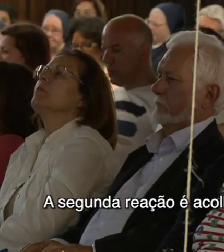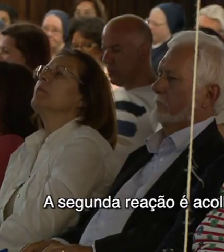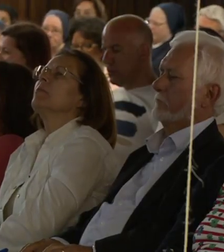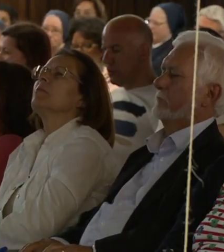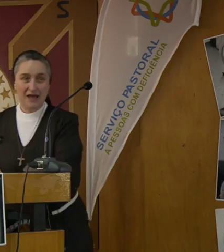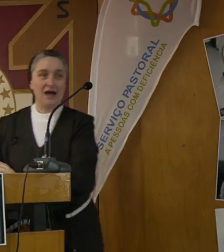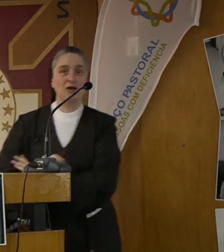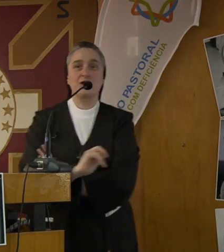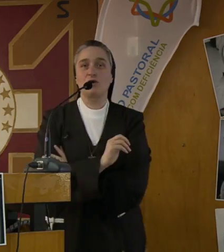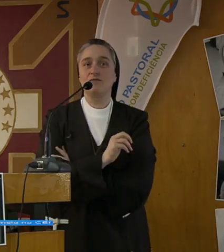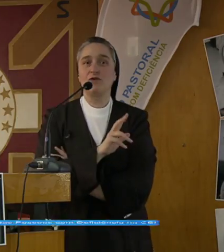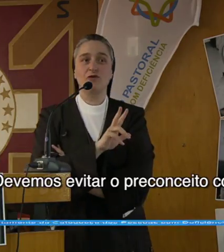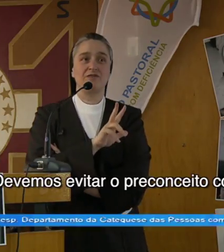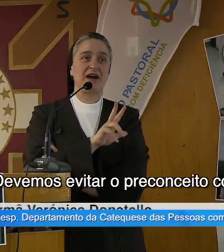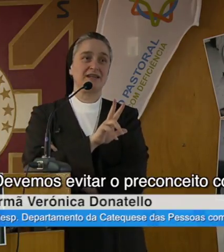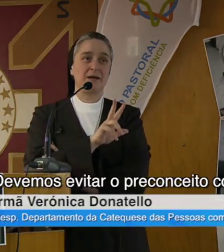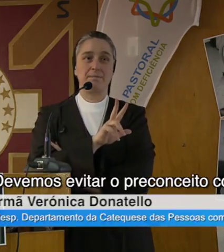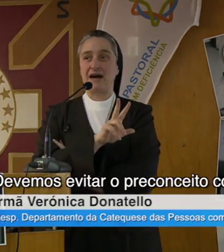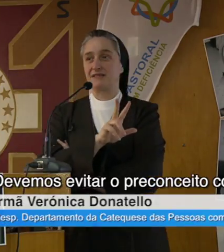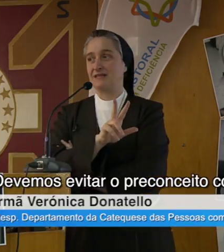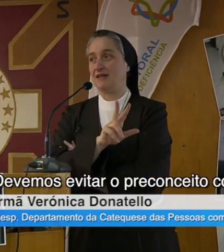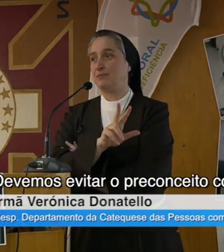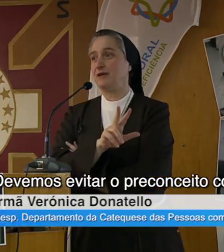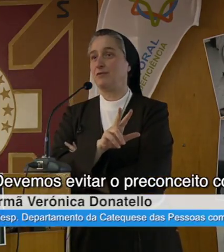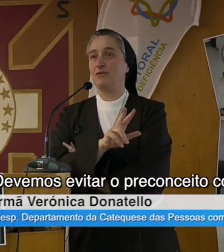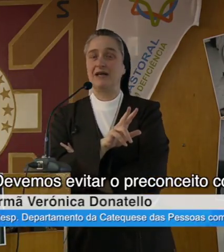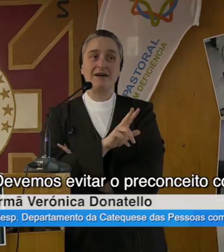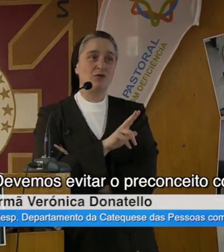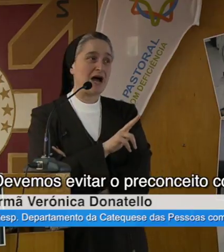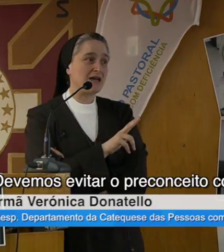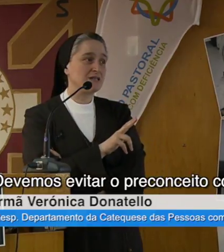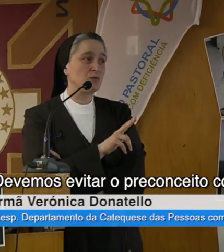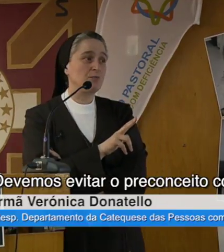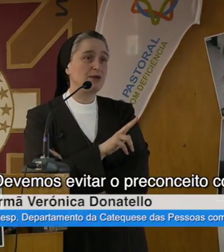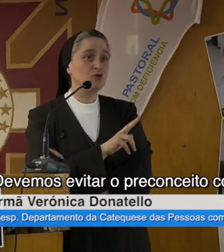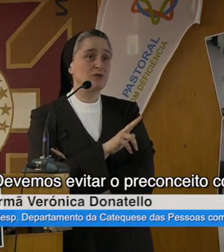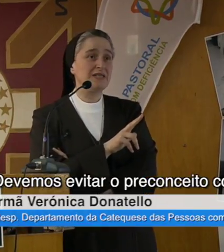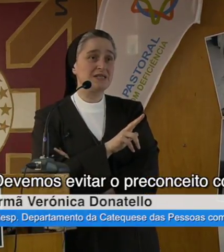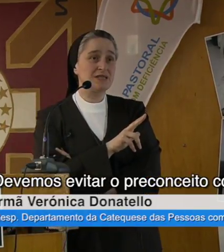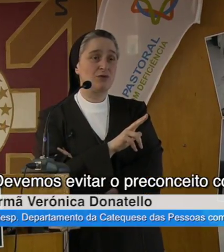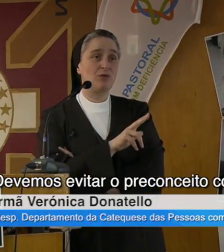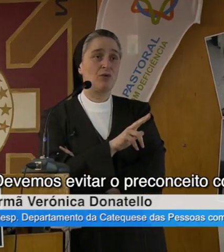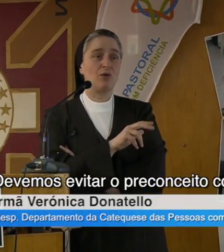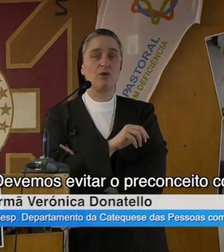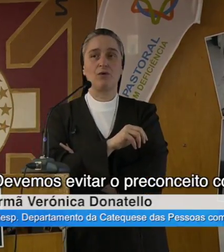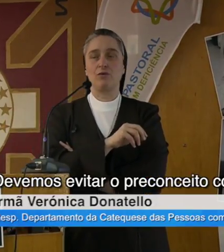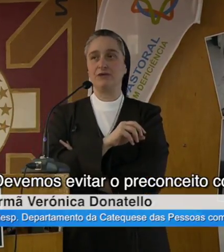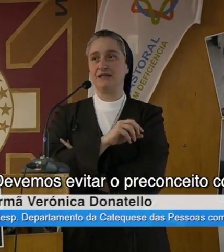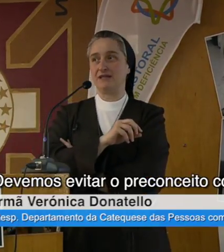padre prima. Allora, con voi vorrei fare 3 passi. Il primo è lavorare sul